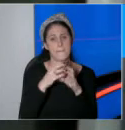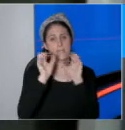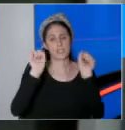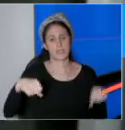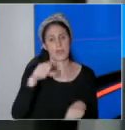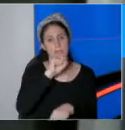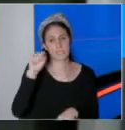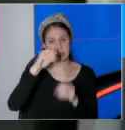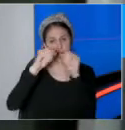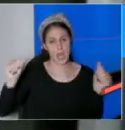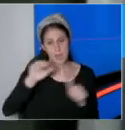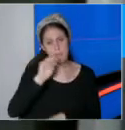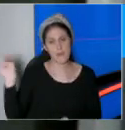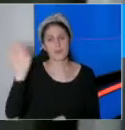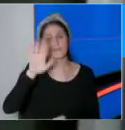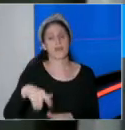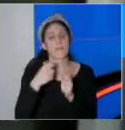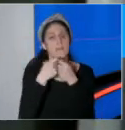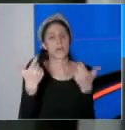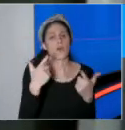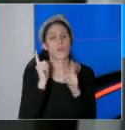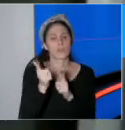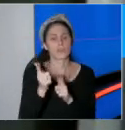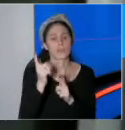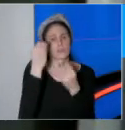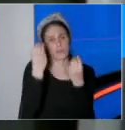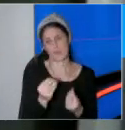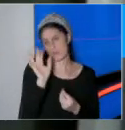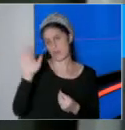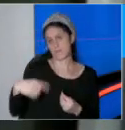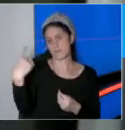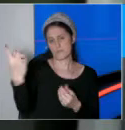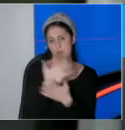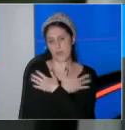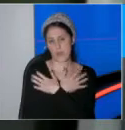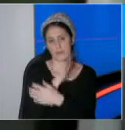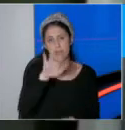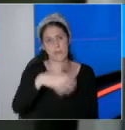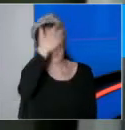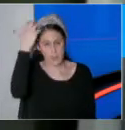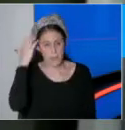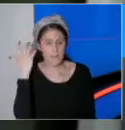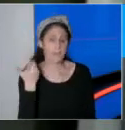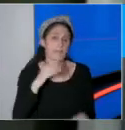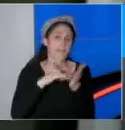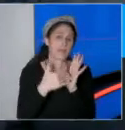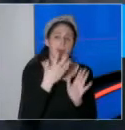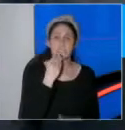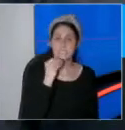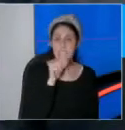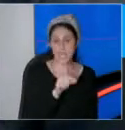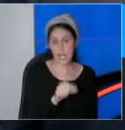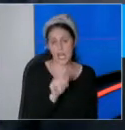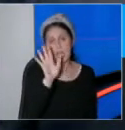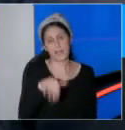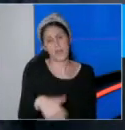המערבית, וגם מכירות נשק שטובות גם למרוקאים וגם לטראמפ. מבחינת מדינת ישראל, אז גם